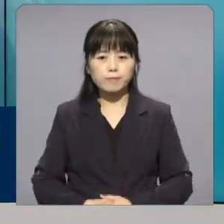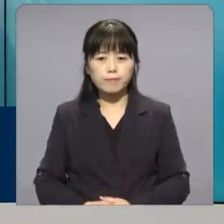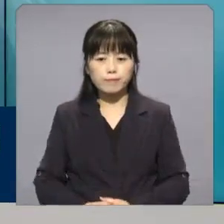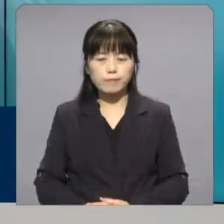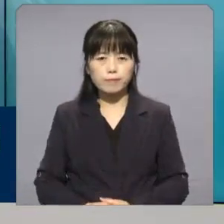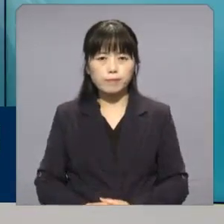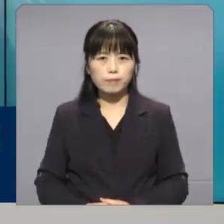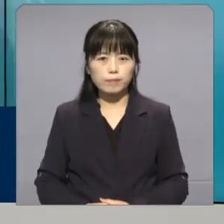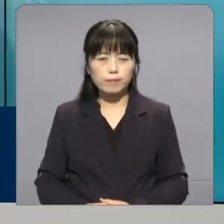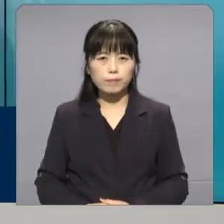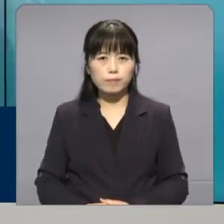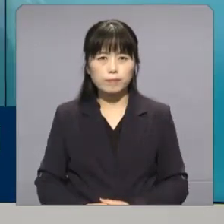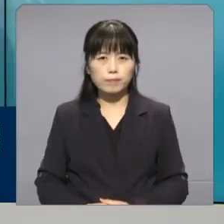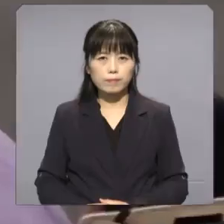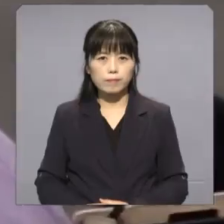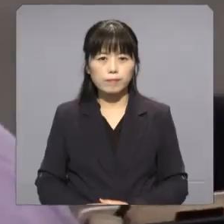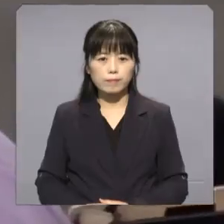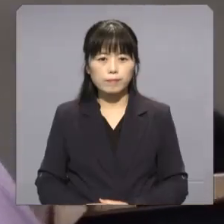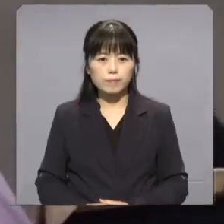갈태웅 기자입니다.